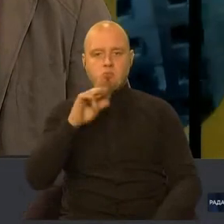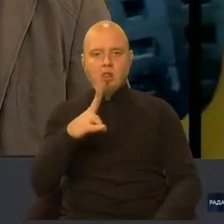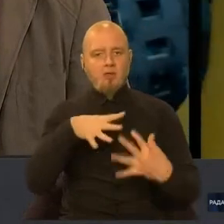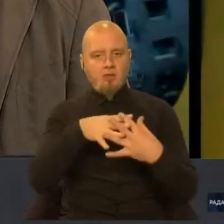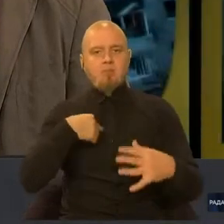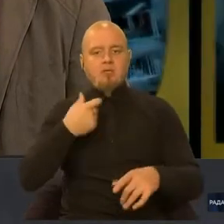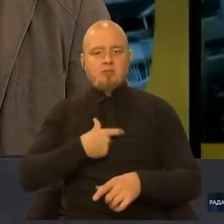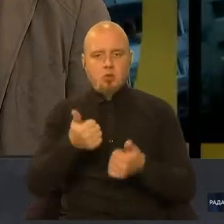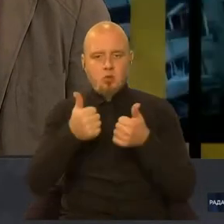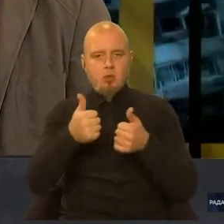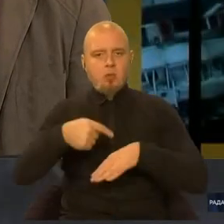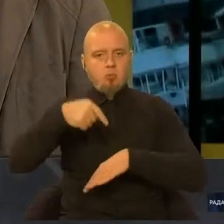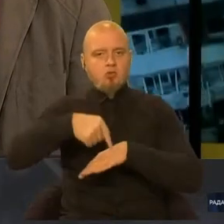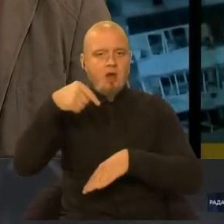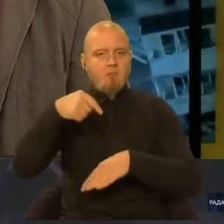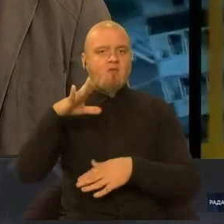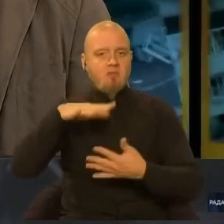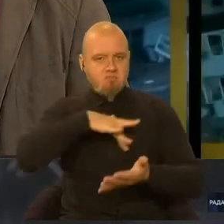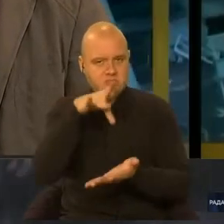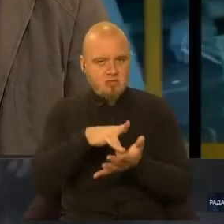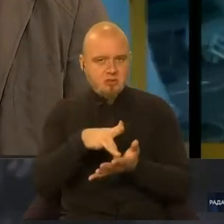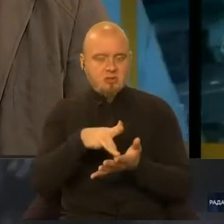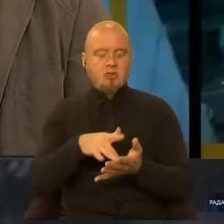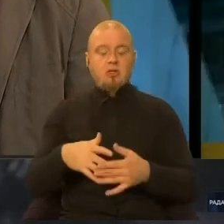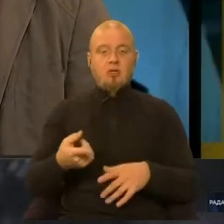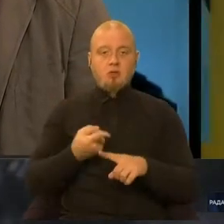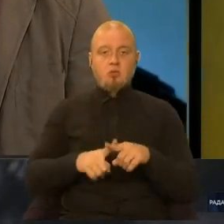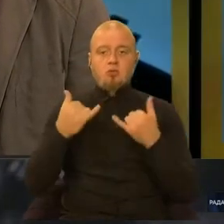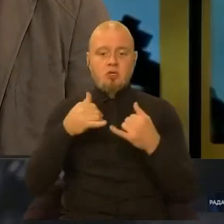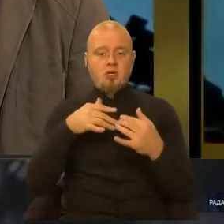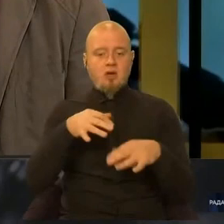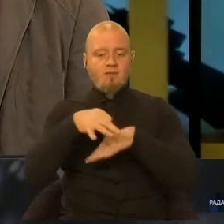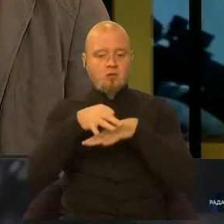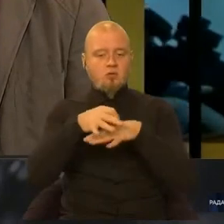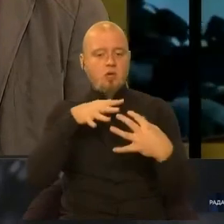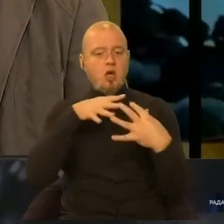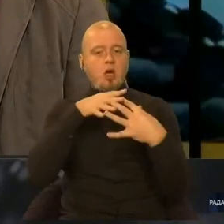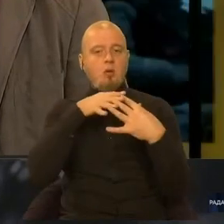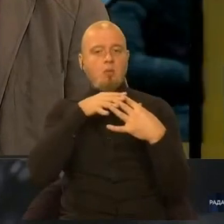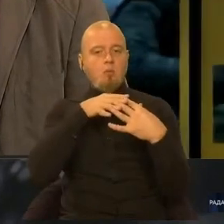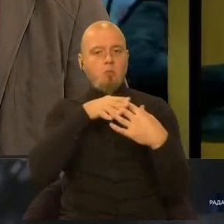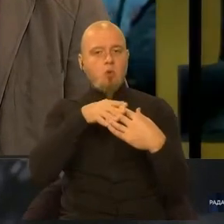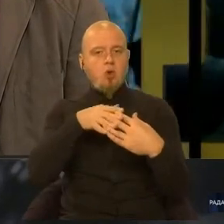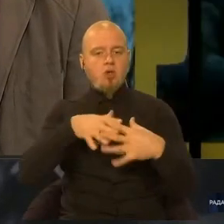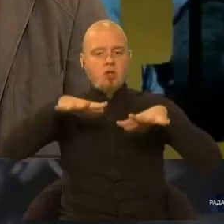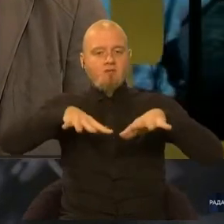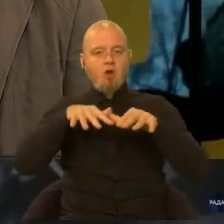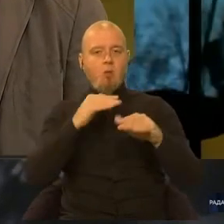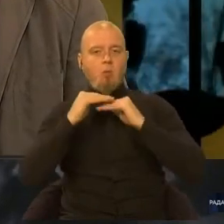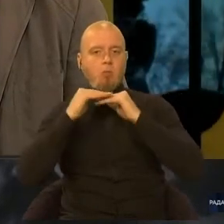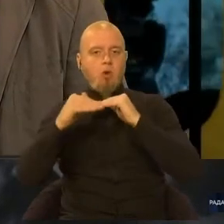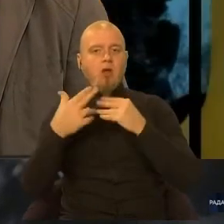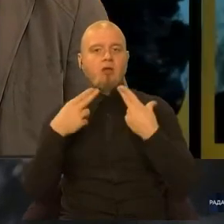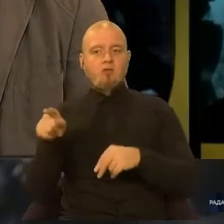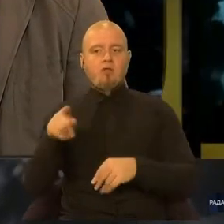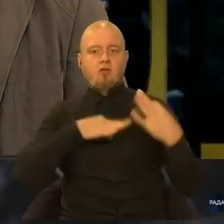добре почуваємо в місті, тому зараз ведуться бої саме в полях. Там, де вони використовують абсолютно